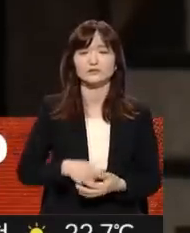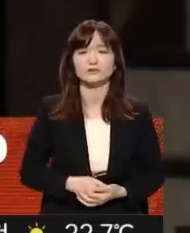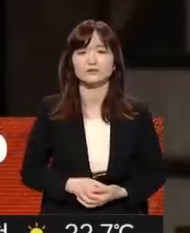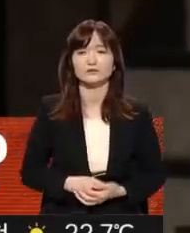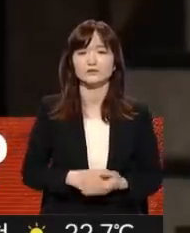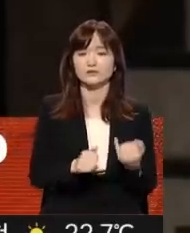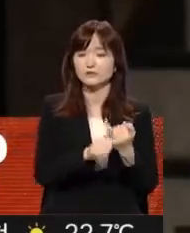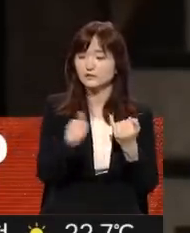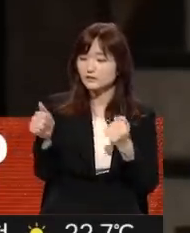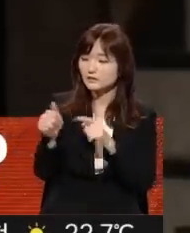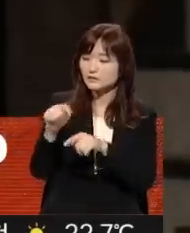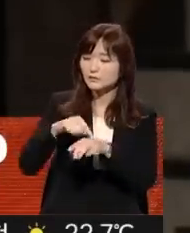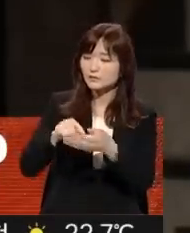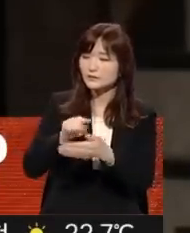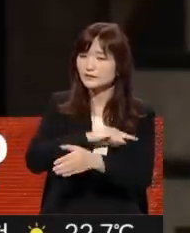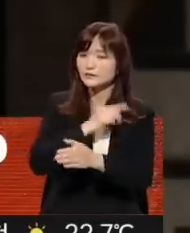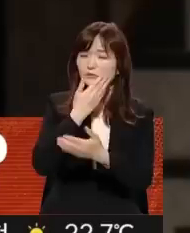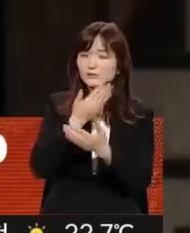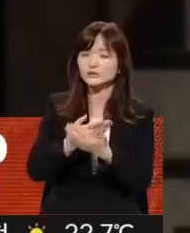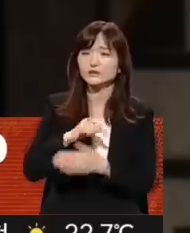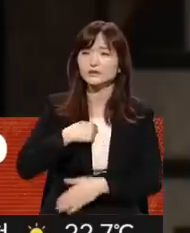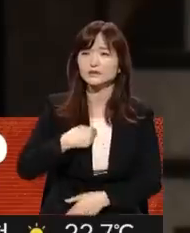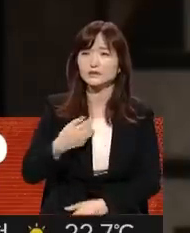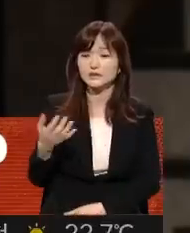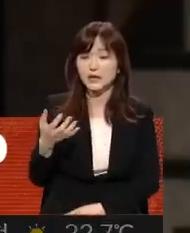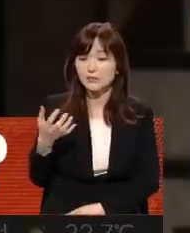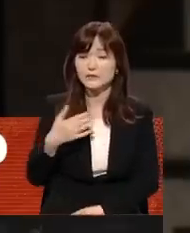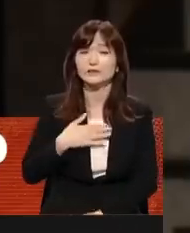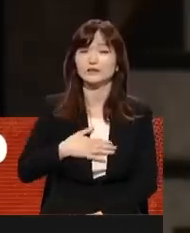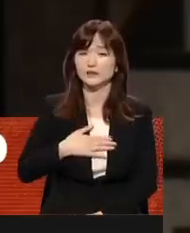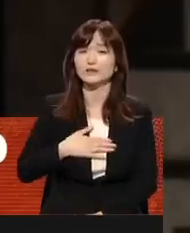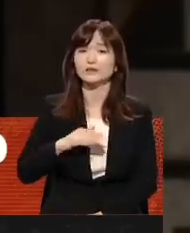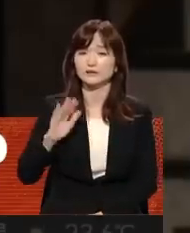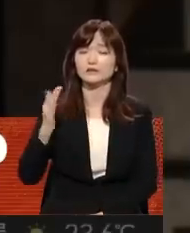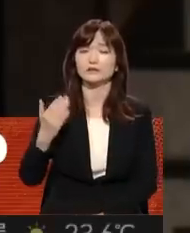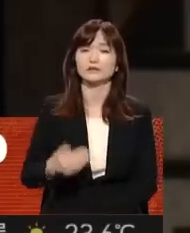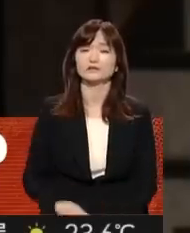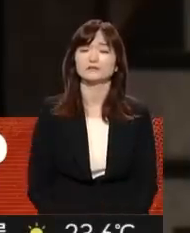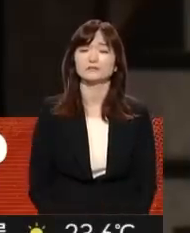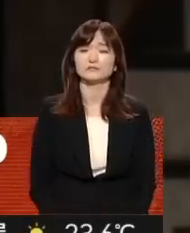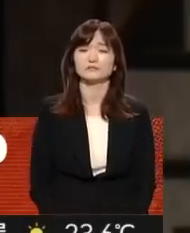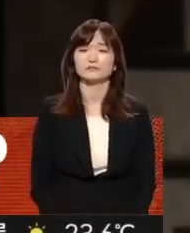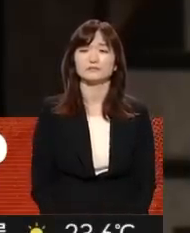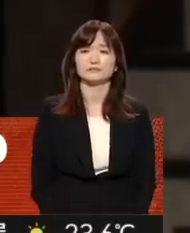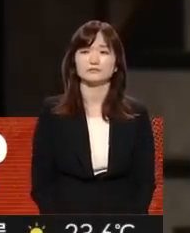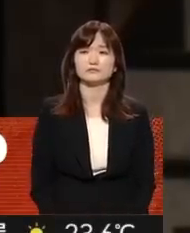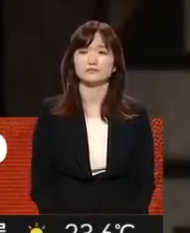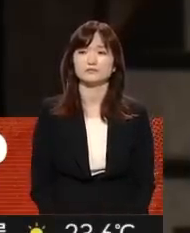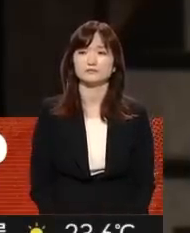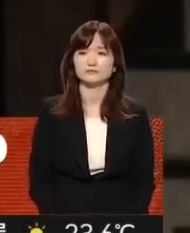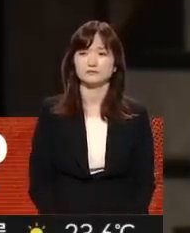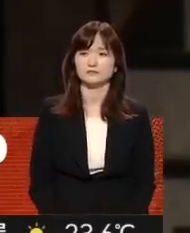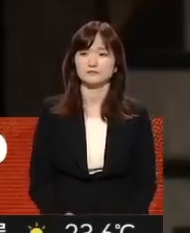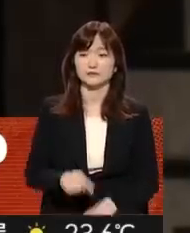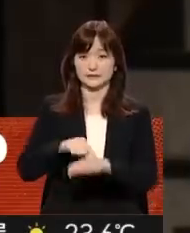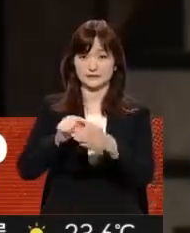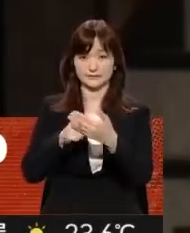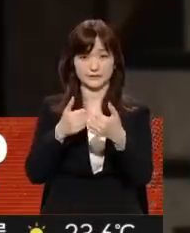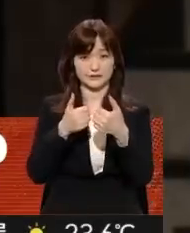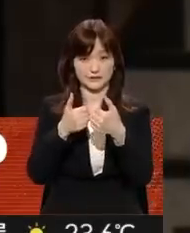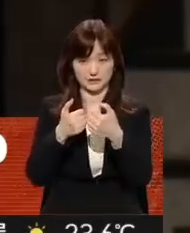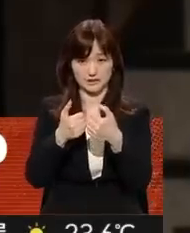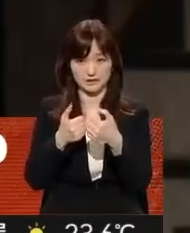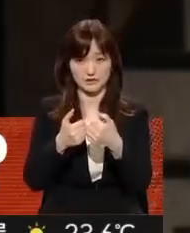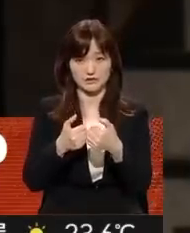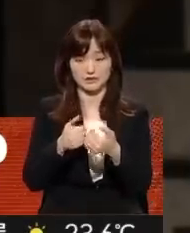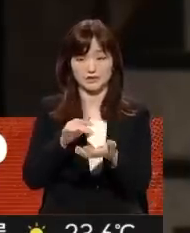일단 남편의 마음이 가장 중요하겠죠. 정말 자기가 아프다는 걸 알아야 돼요. 아프다는 걸 알고 좀 이렇게 제대로 된 치료를 뭐 심리 상담이 됐건 만약에